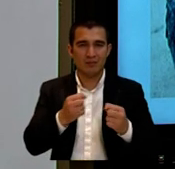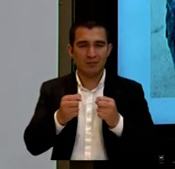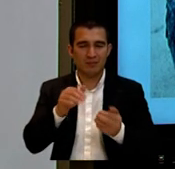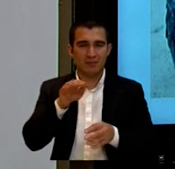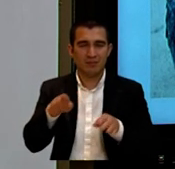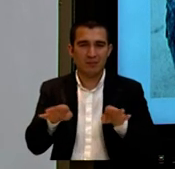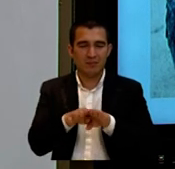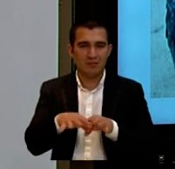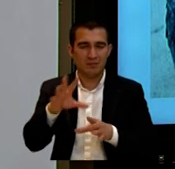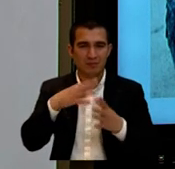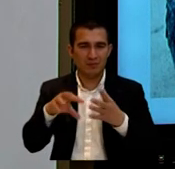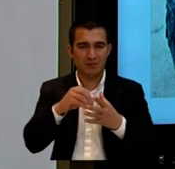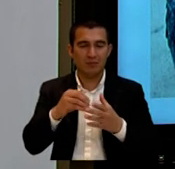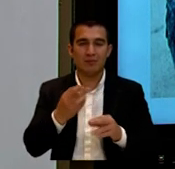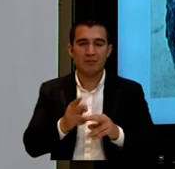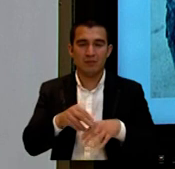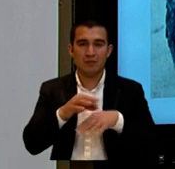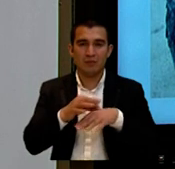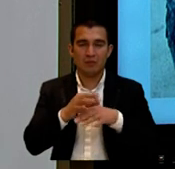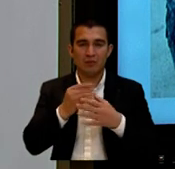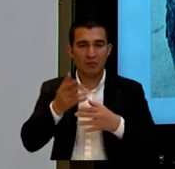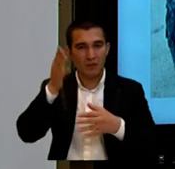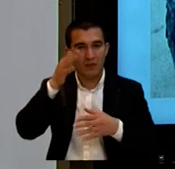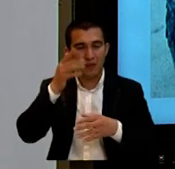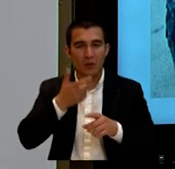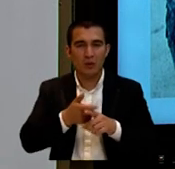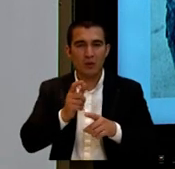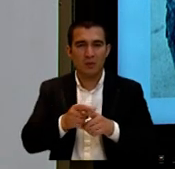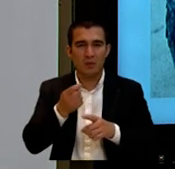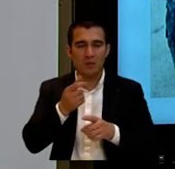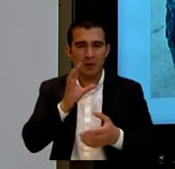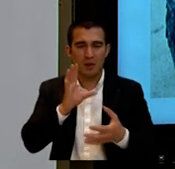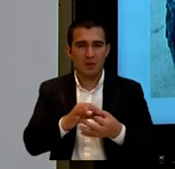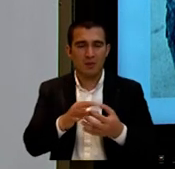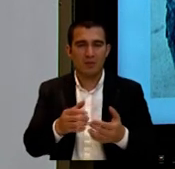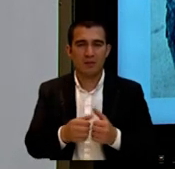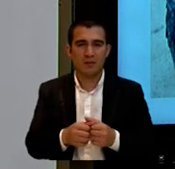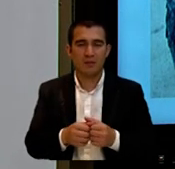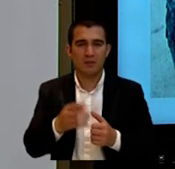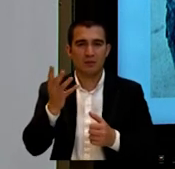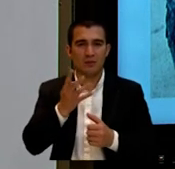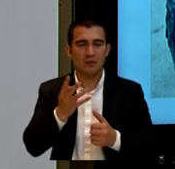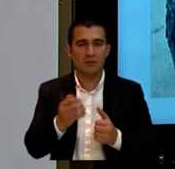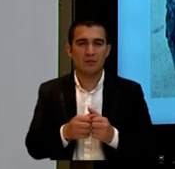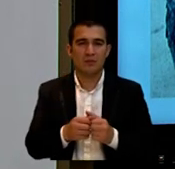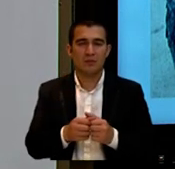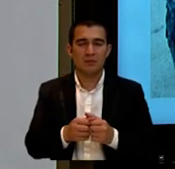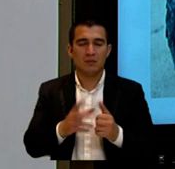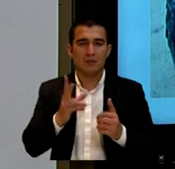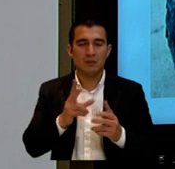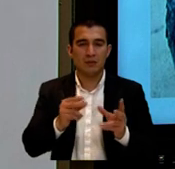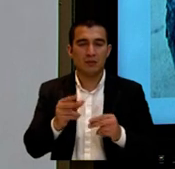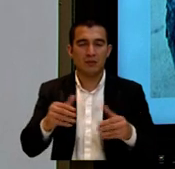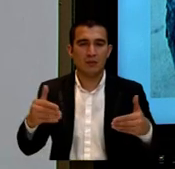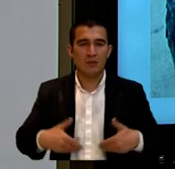Үшінші, тәнасінің кәң бұғладышы. Төртінші ісі, әчілікге